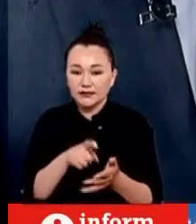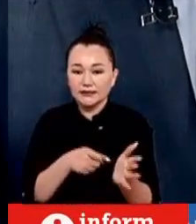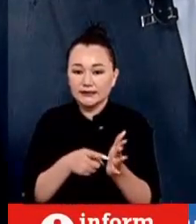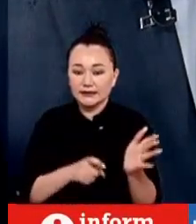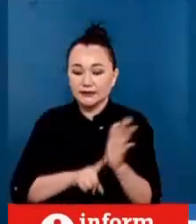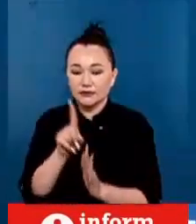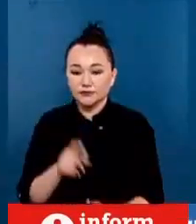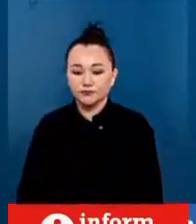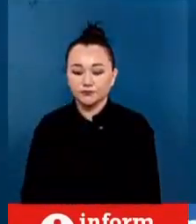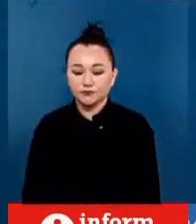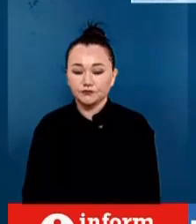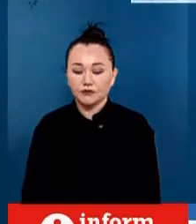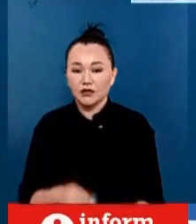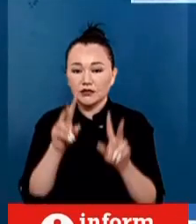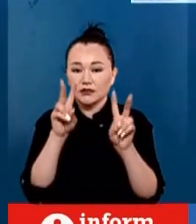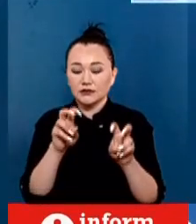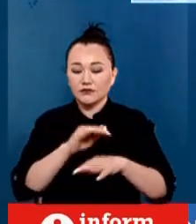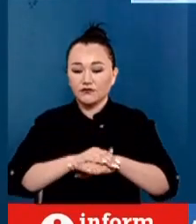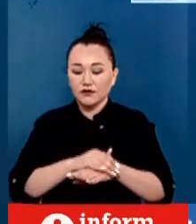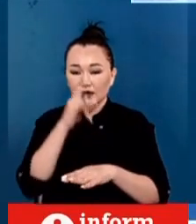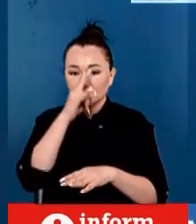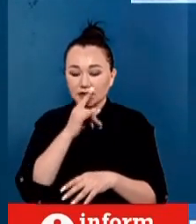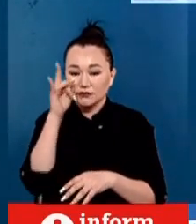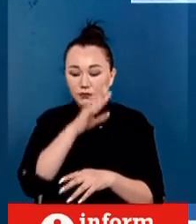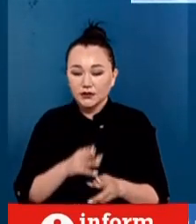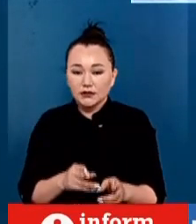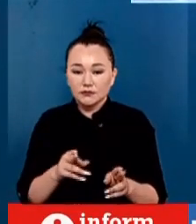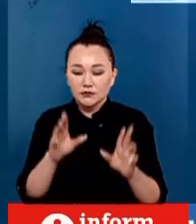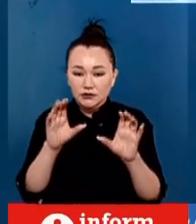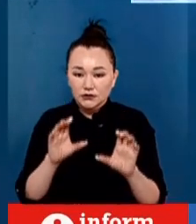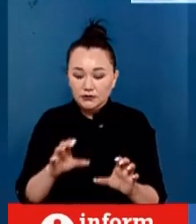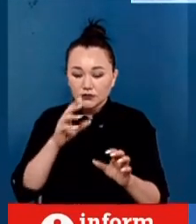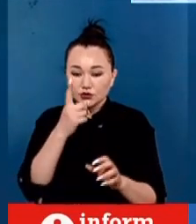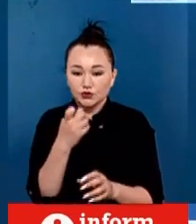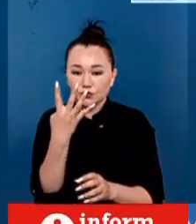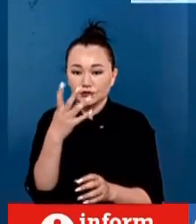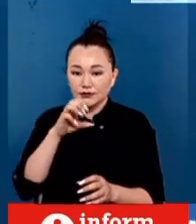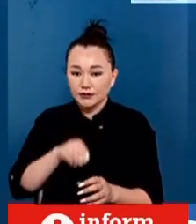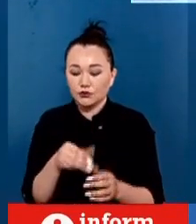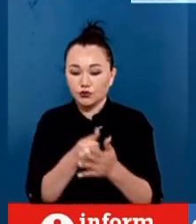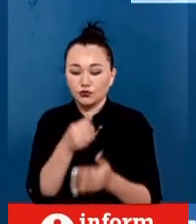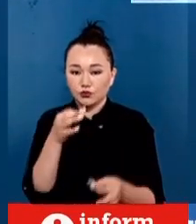басталды. Аталған дерек Қазақстан Республикасы қылмыстық кодексінің 104-ші бабы бойынша